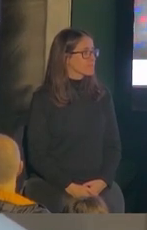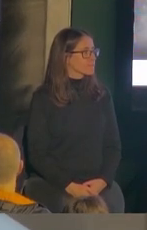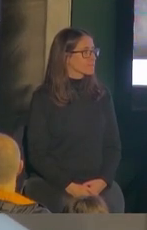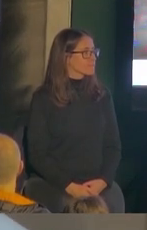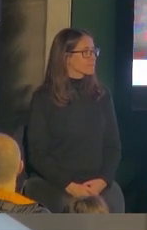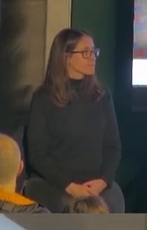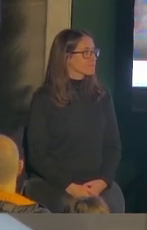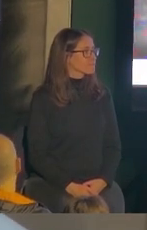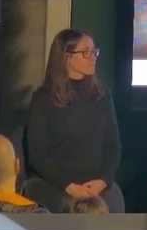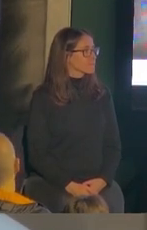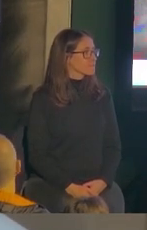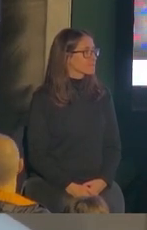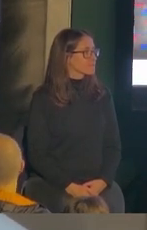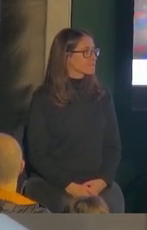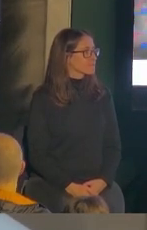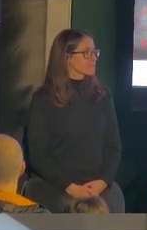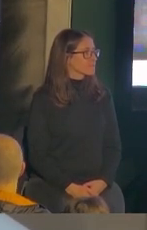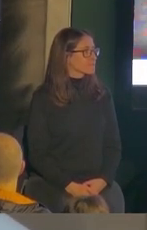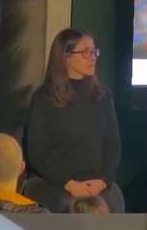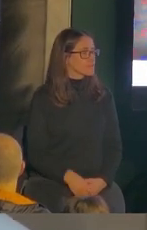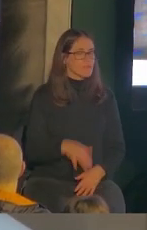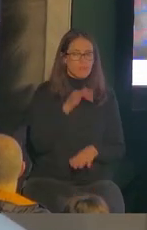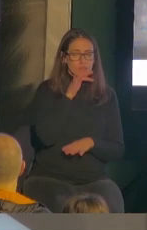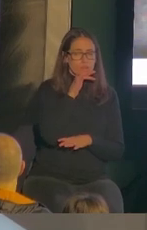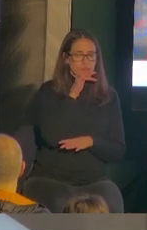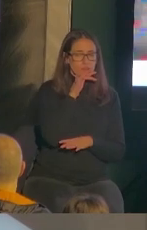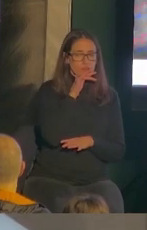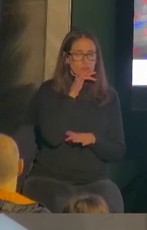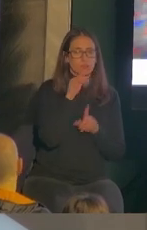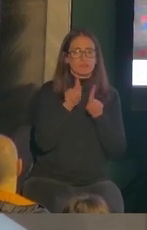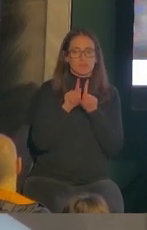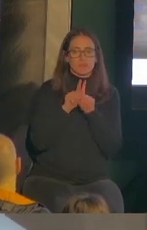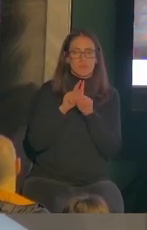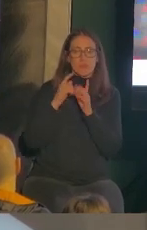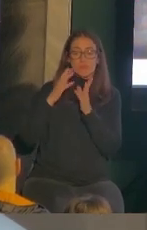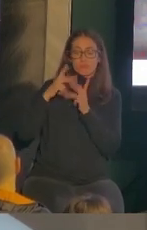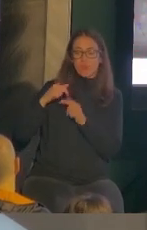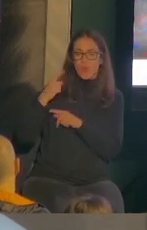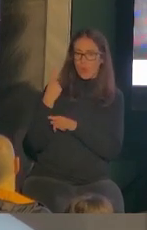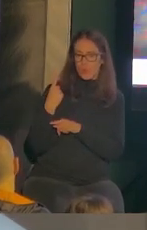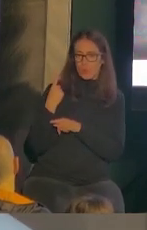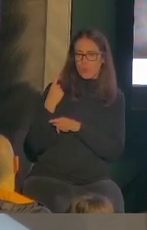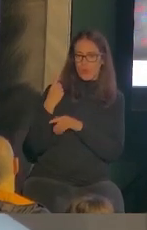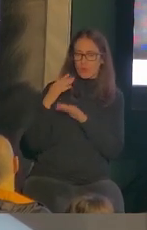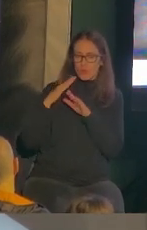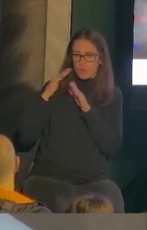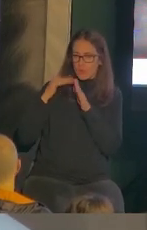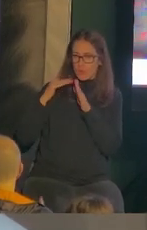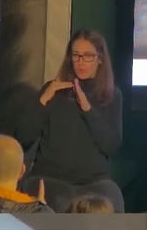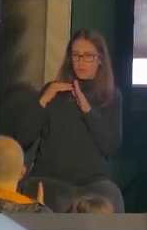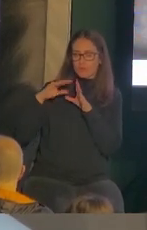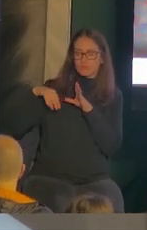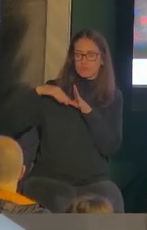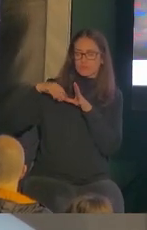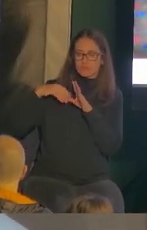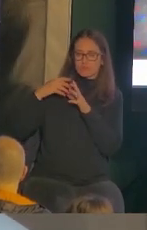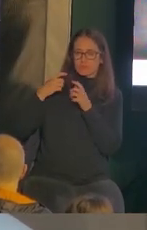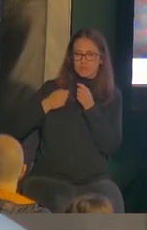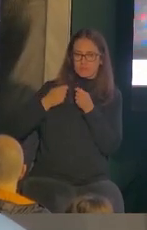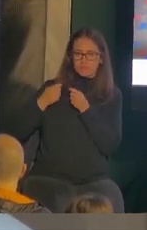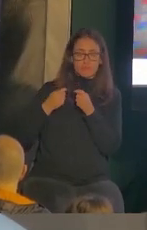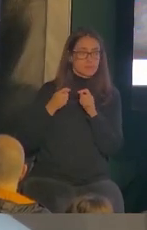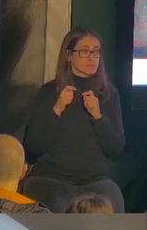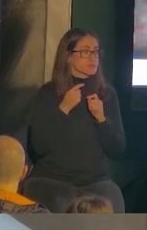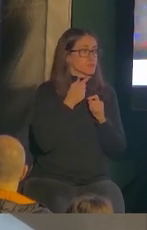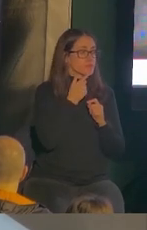Està? Doncs llavors el deixem encès a l'1, encara que sigui molt baixa velocitat. Vale, això quasi també. És